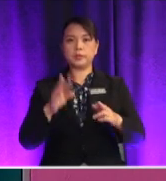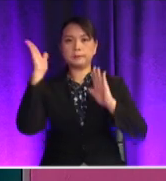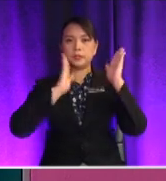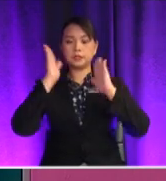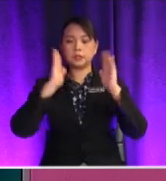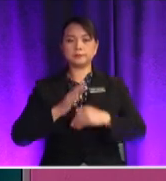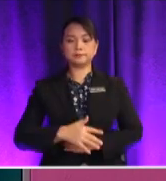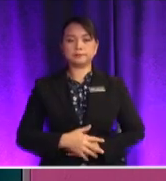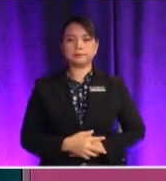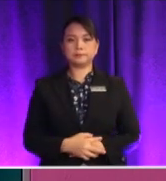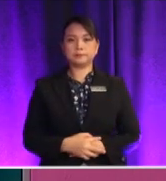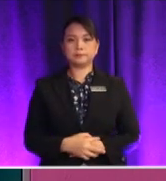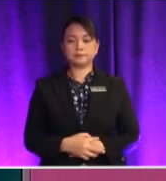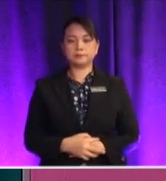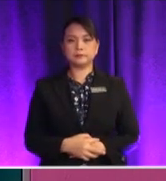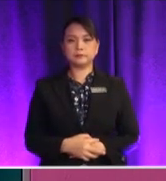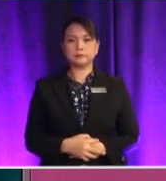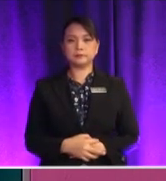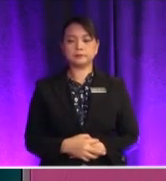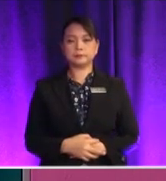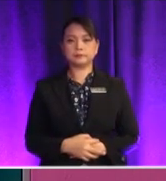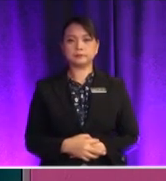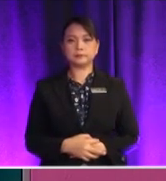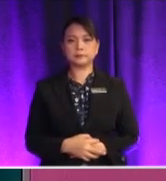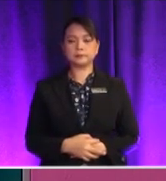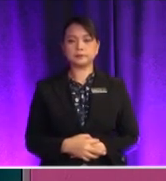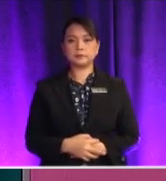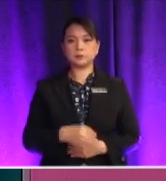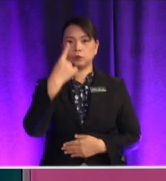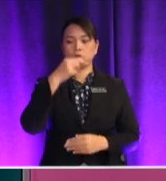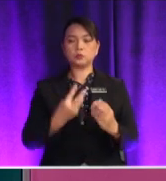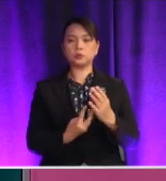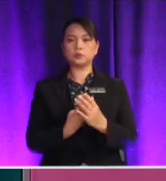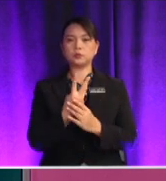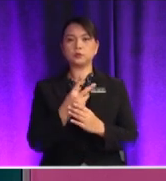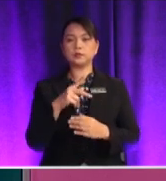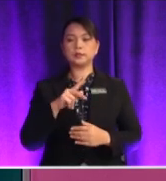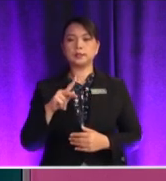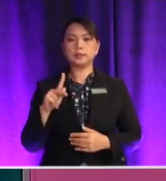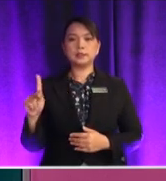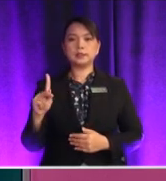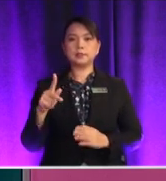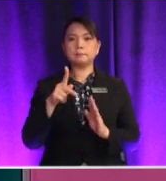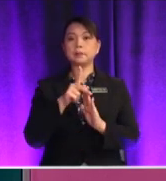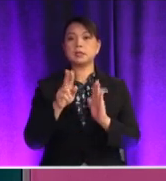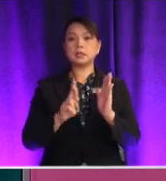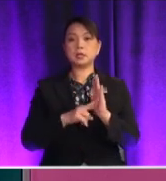iaitu perpaduanlah. Jadi kat strategi inilah untuk mewujudkan perpaduan di Malaysia. Ya, Akmal.